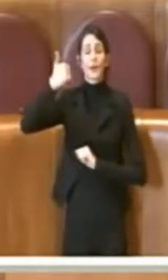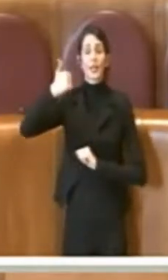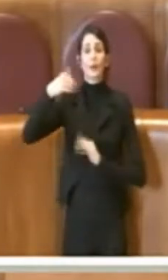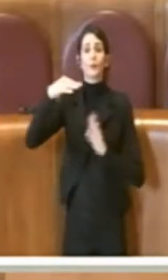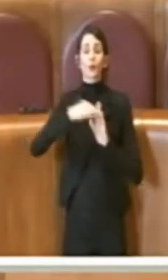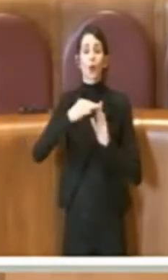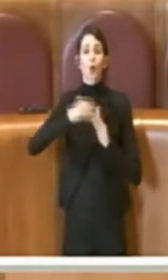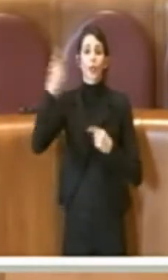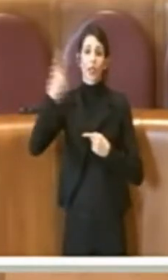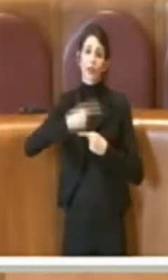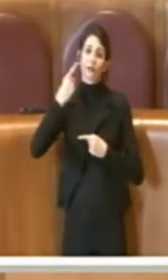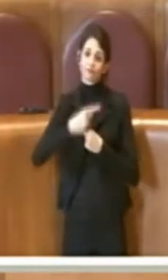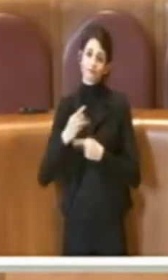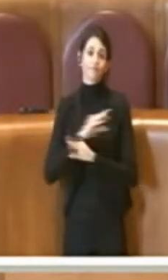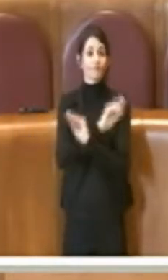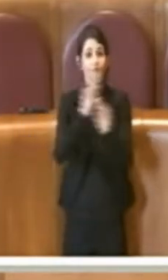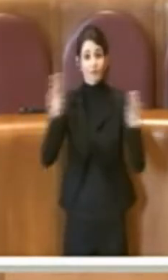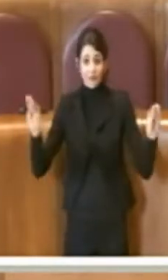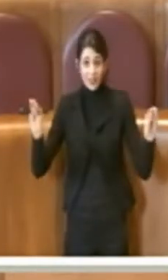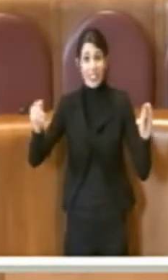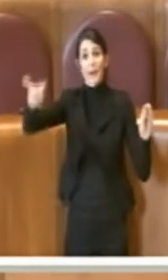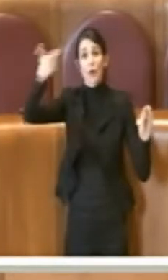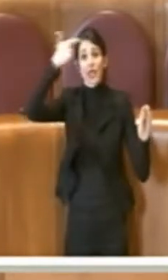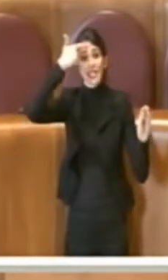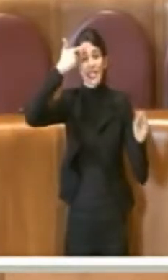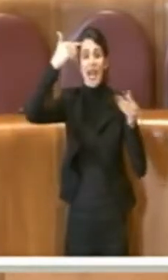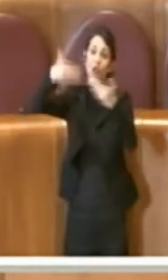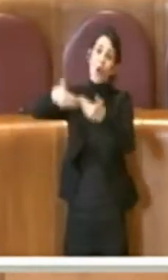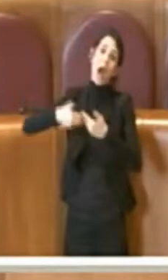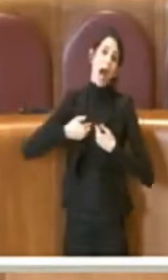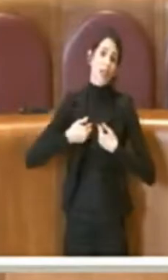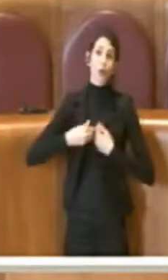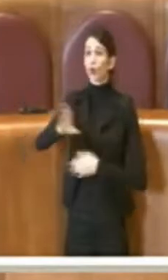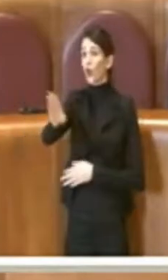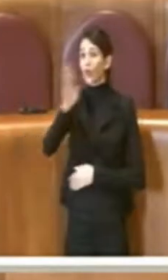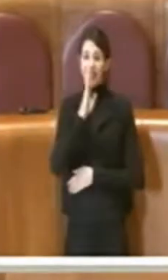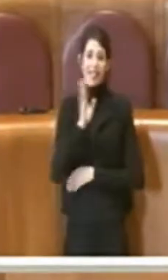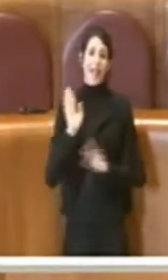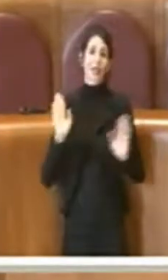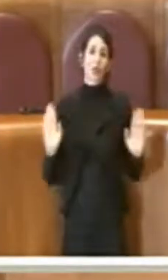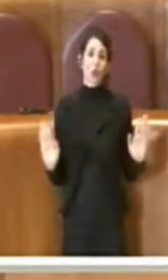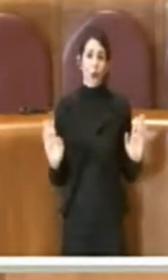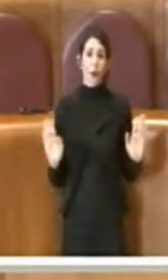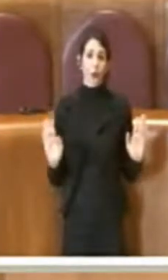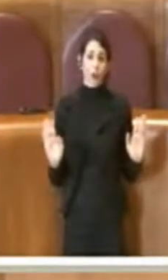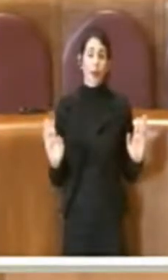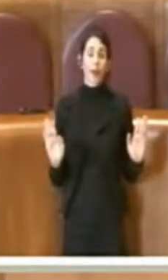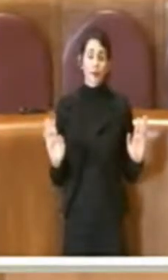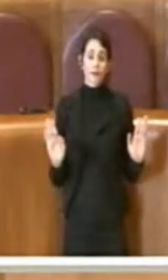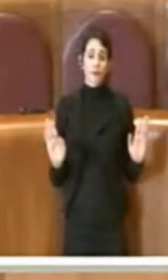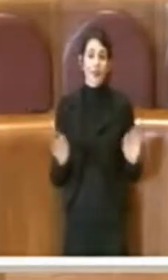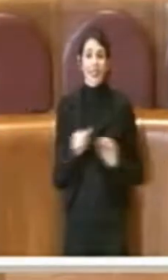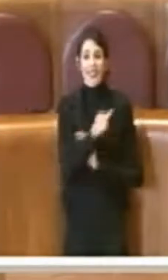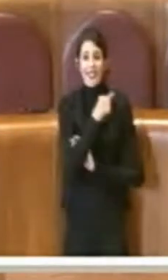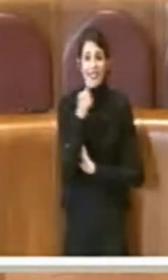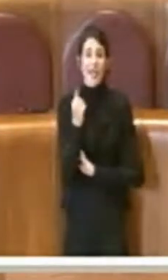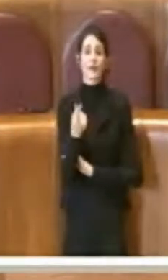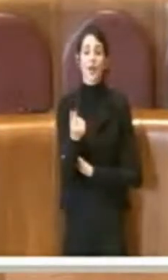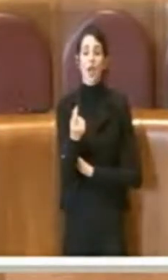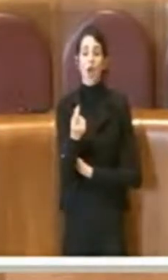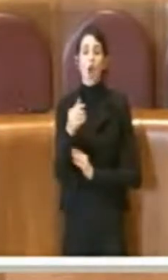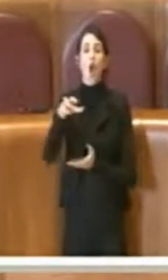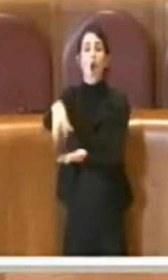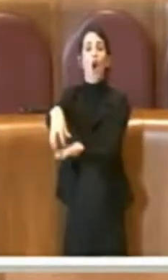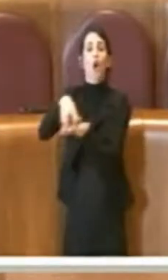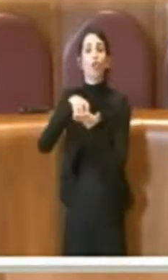sia diretto ed indiretto allo Stato, quindi diretto al fine appunto che vengano elargiti dei